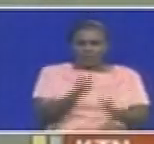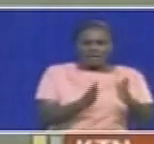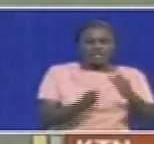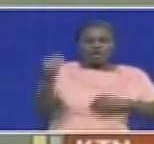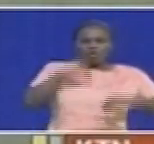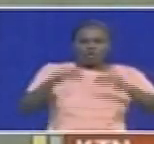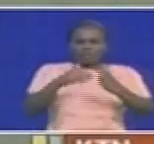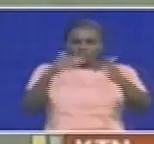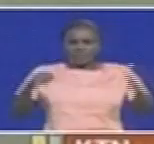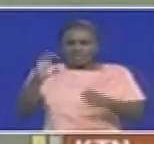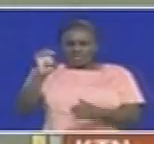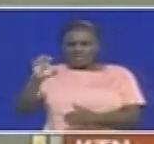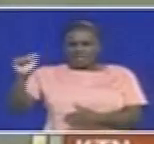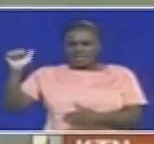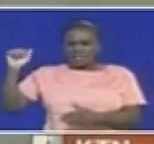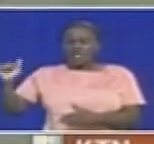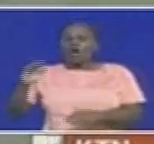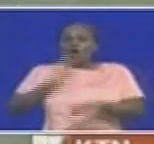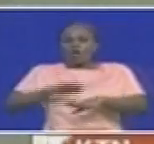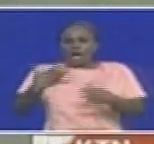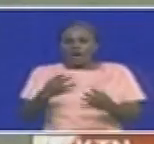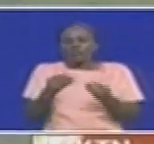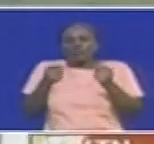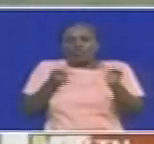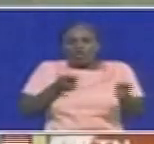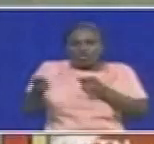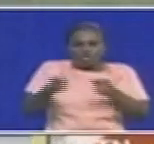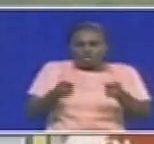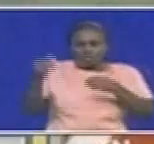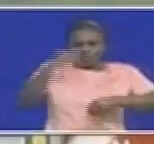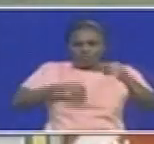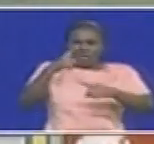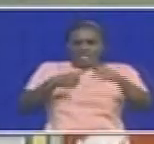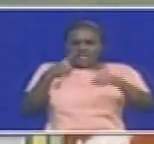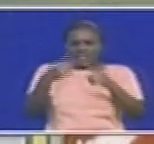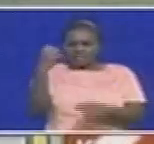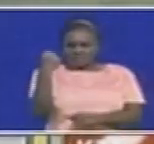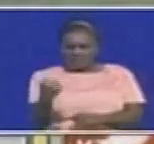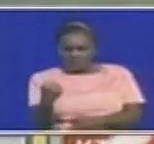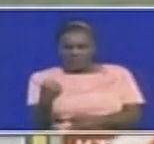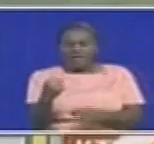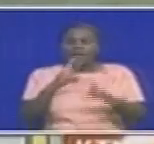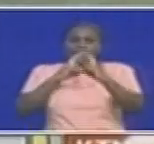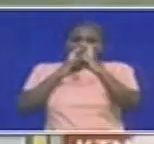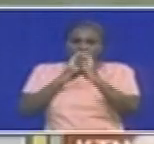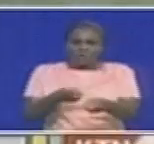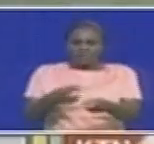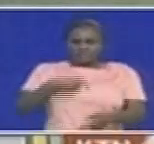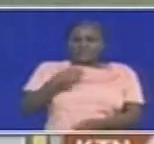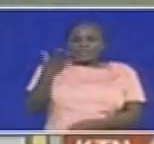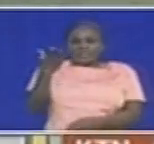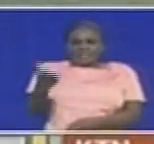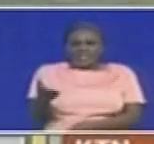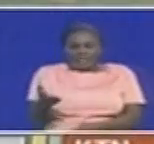ufisadi EACC kuhusu njia za kukabili ufisadi katika kipindi cha miaka 5 ijayo. Mwanahabari Hussein Mohamed alihudhuria hafla hiyo